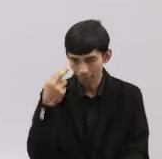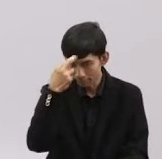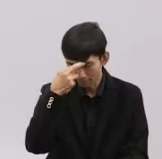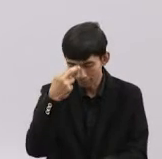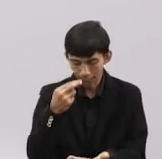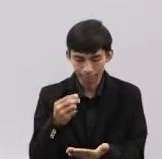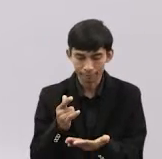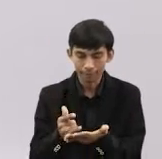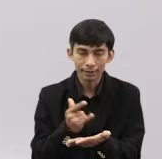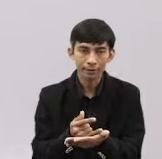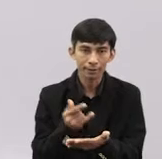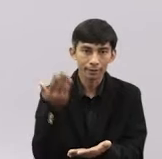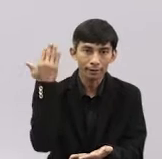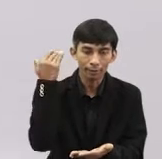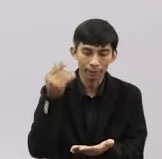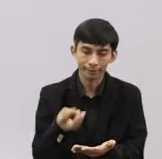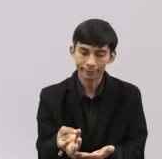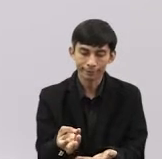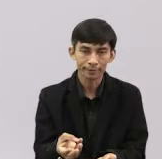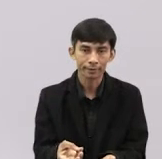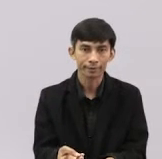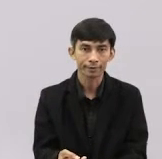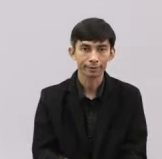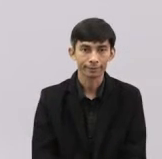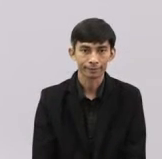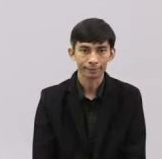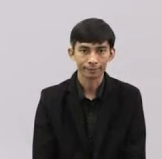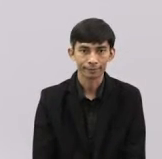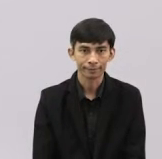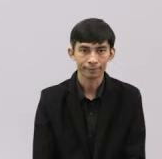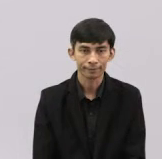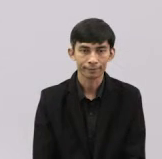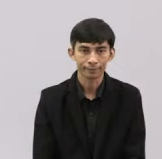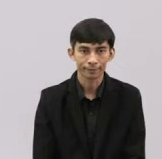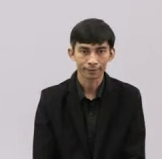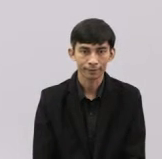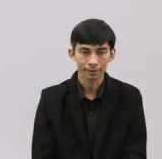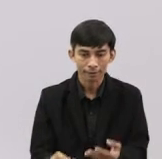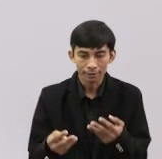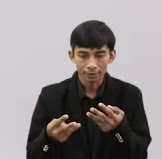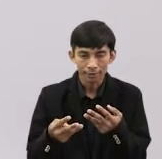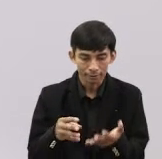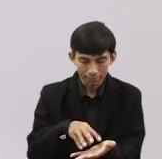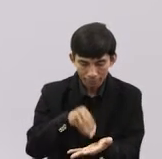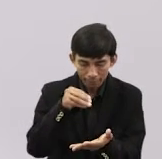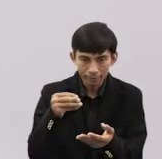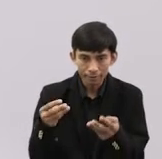tịch. Các bì mong muốn, ta cô bàn sắc xa cần đặt được chia thân ạ tỷ bốn ông bì vậy.